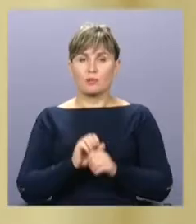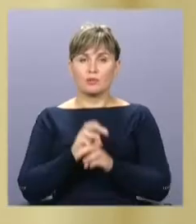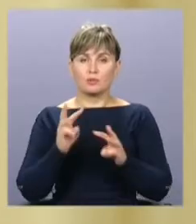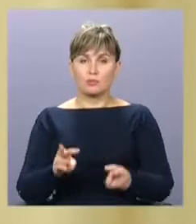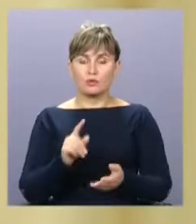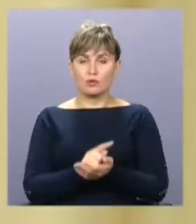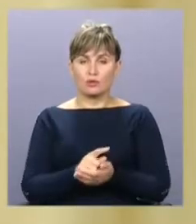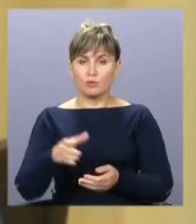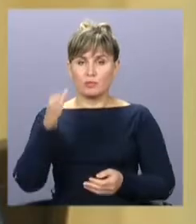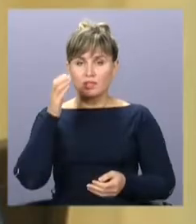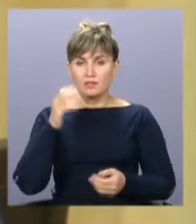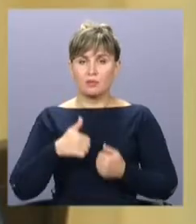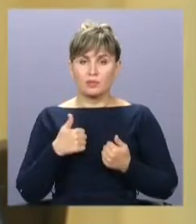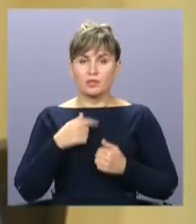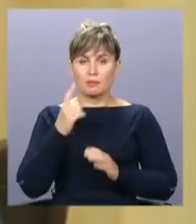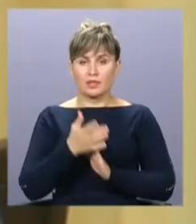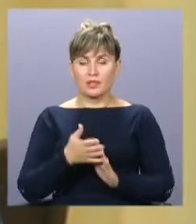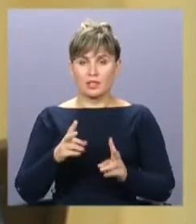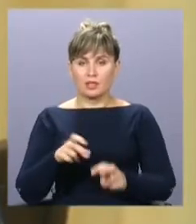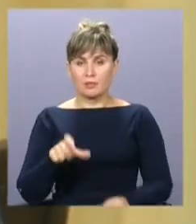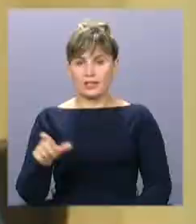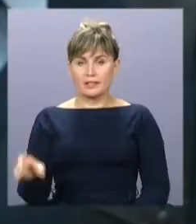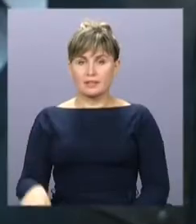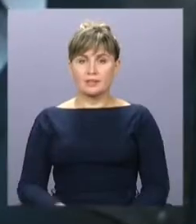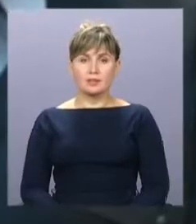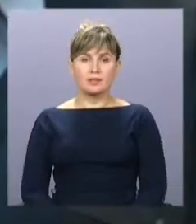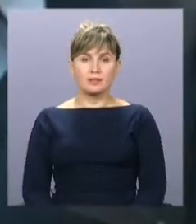их должным образованием, пытались понять эксперты.